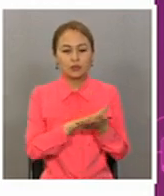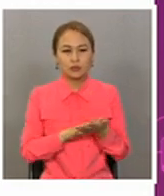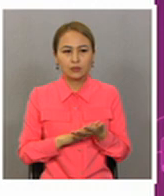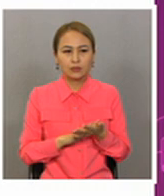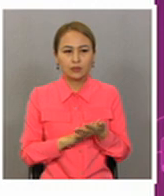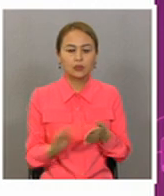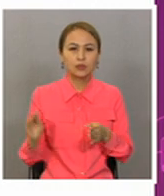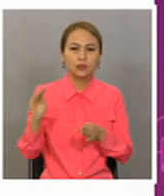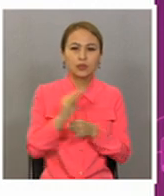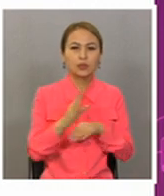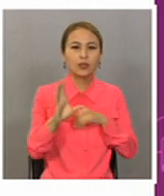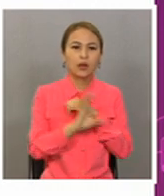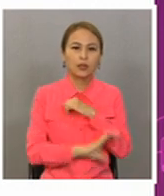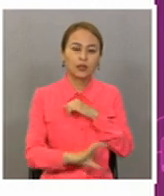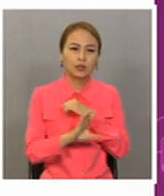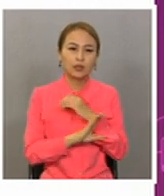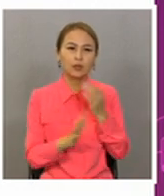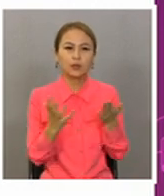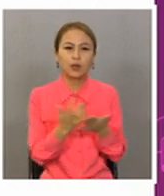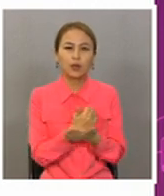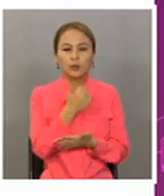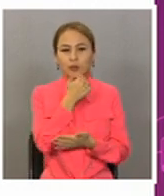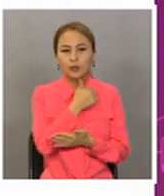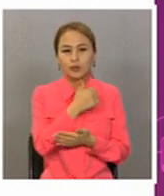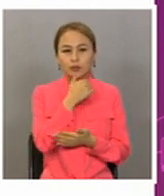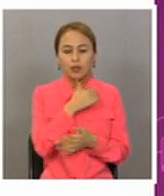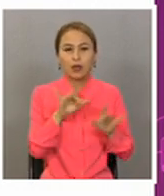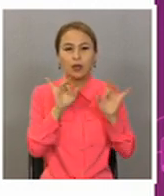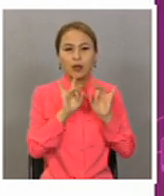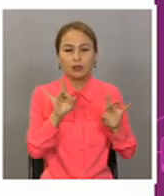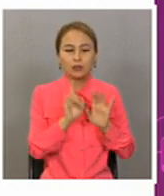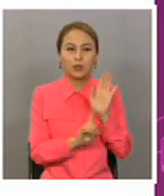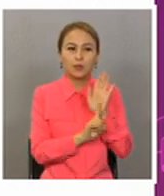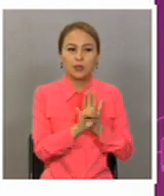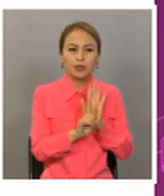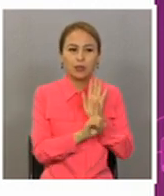және аяқталуын тауып көріңдер. Әңгіменің басталуы.